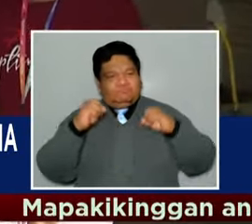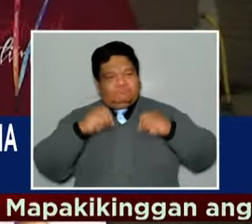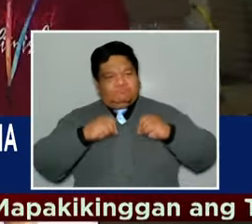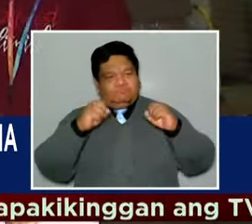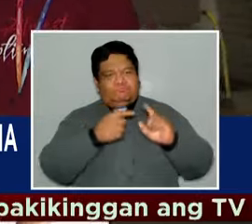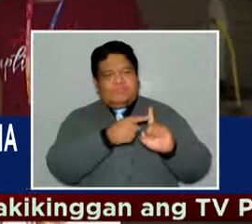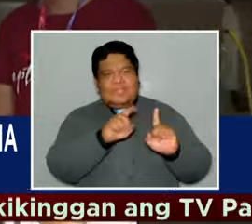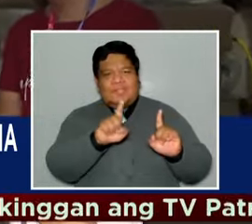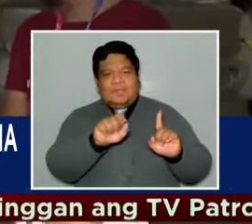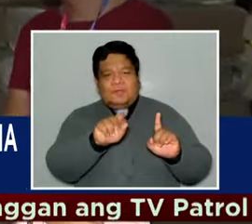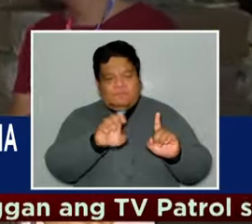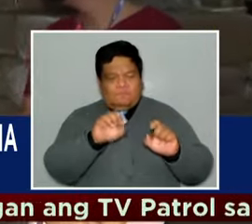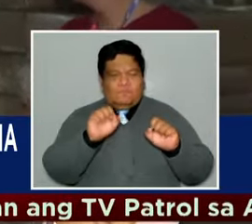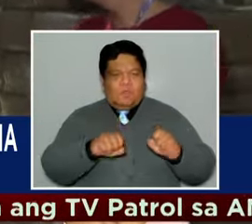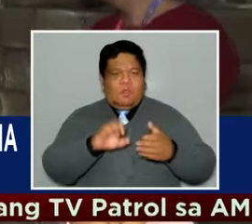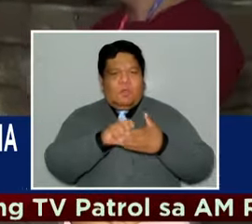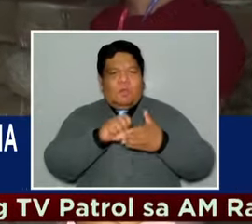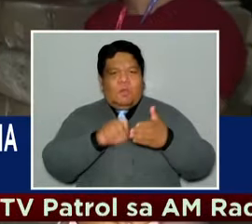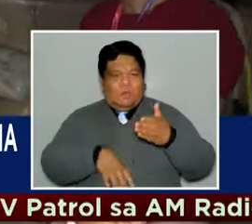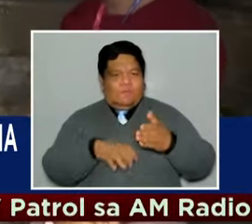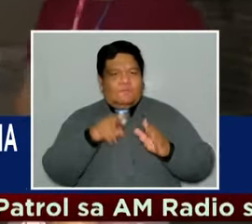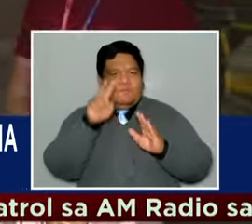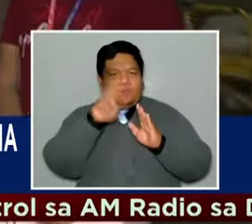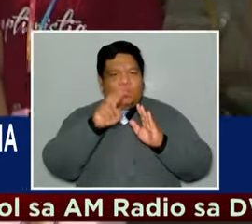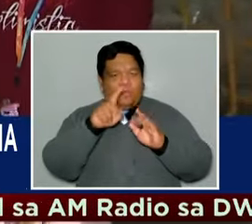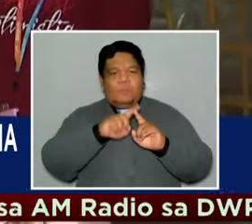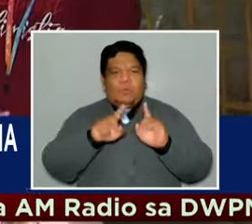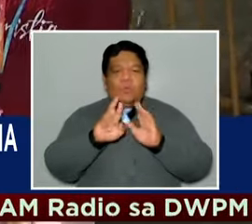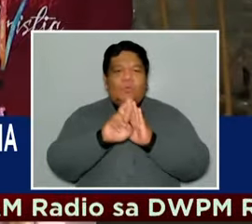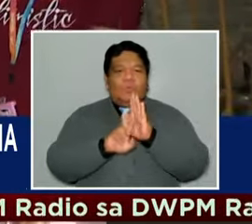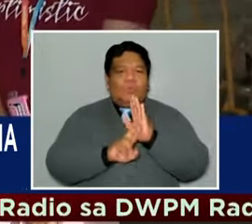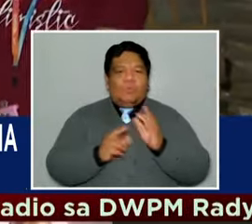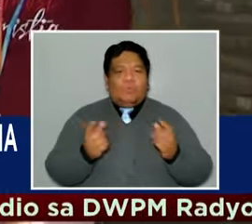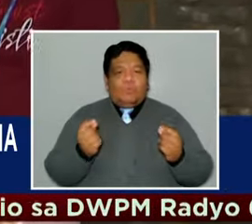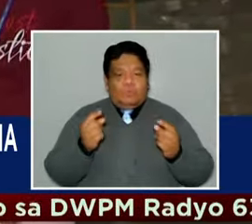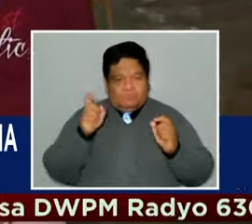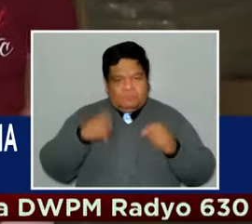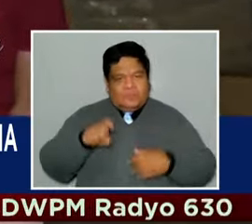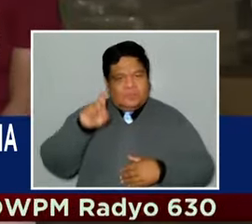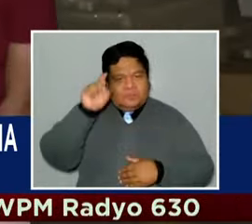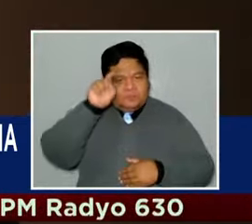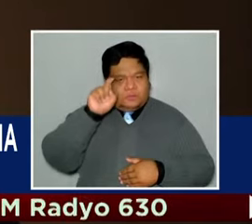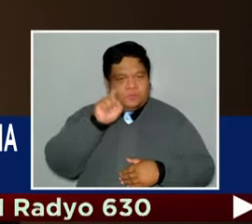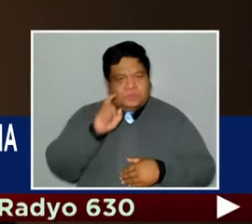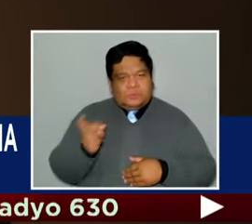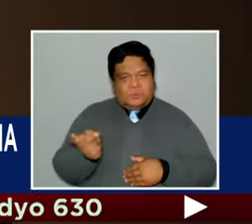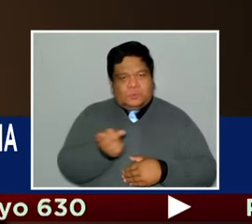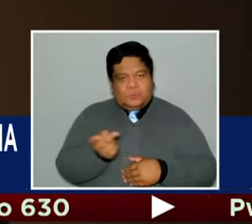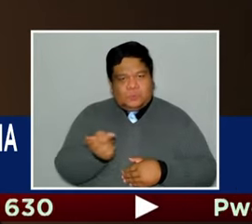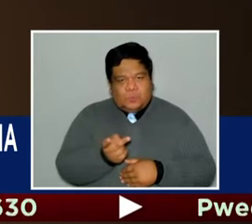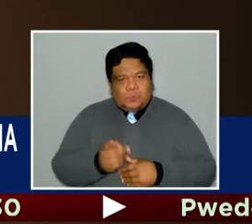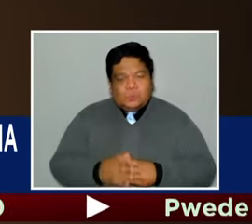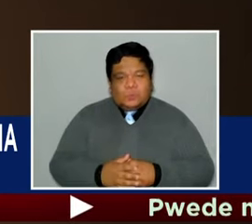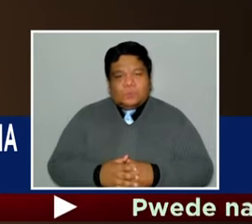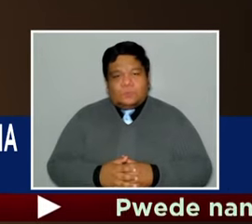video. Pero sa kondisyon umanong makikipagtalik at makikipagrelasyon sa kanya ang biktima. Para